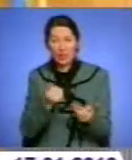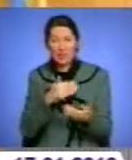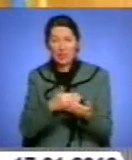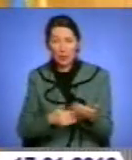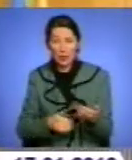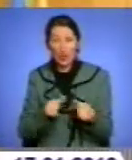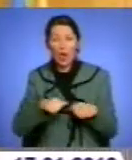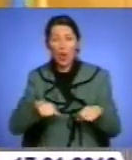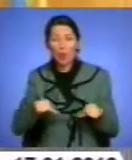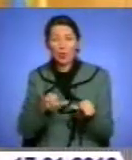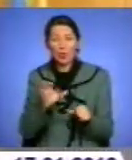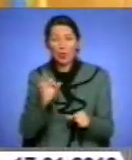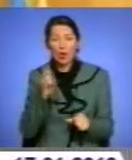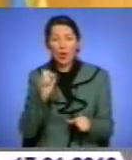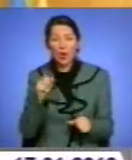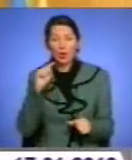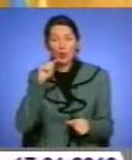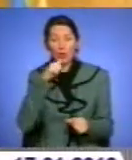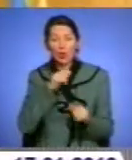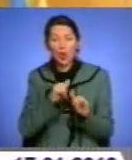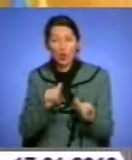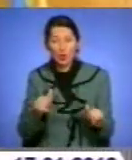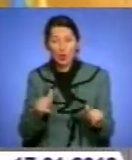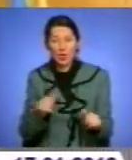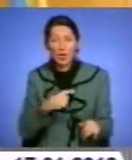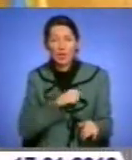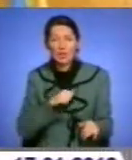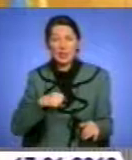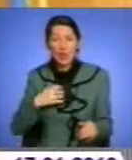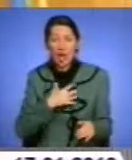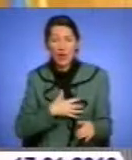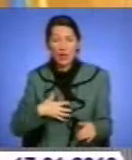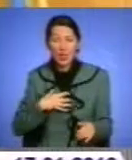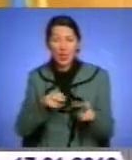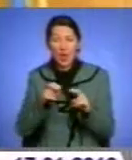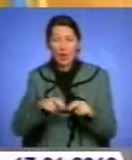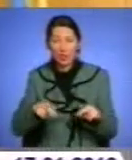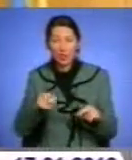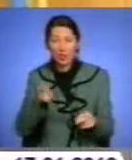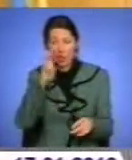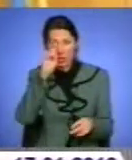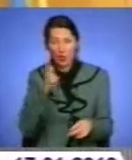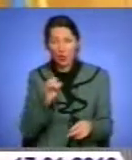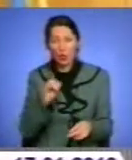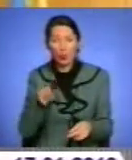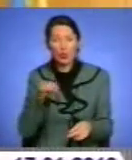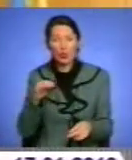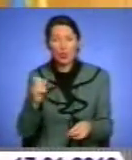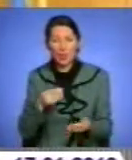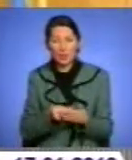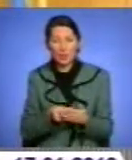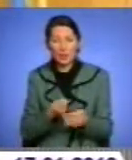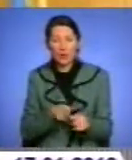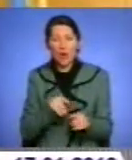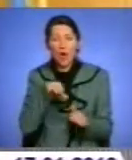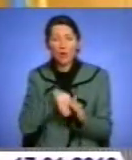комісія з соціально-економічного розвитку, якби сама важлива в розгляді бюджету, яка включає